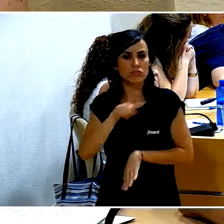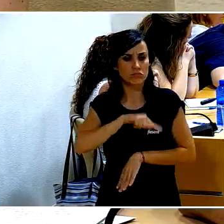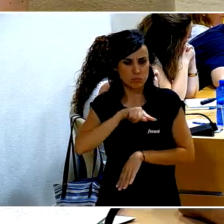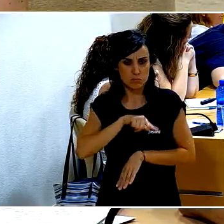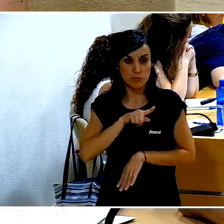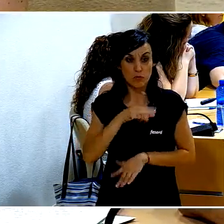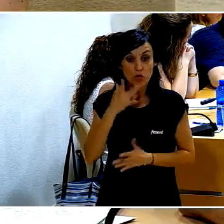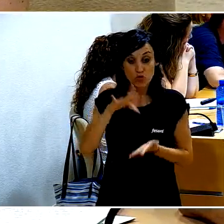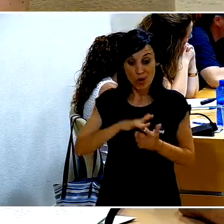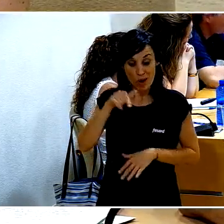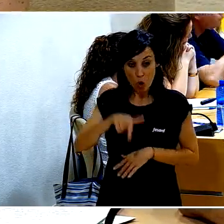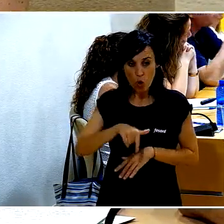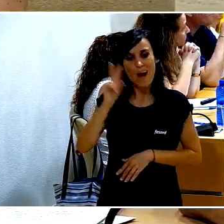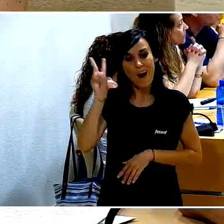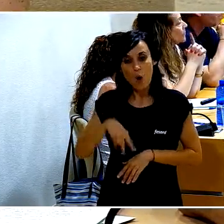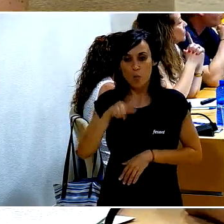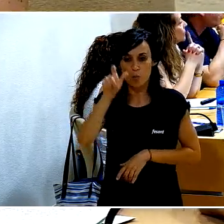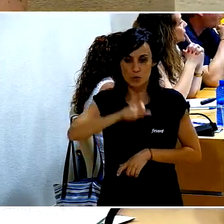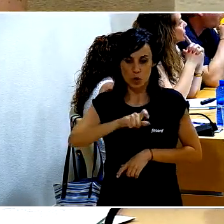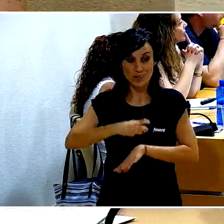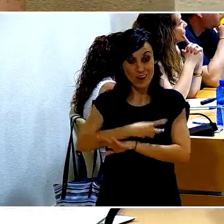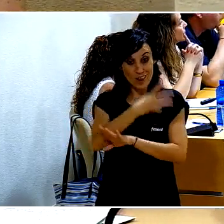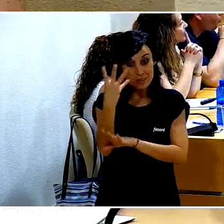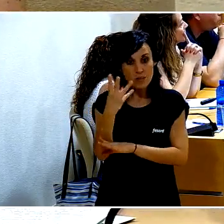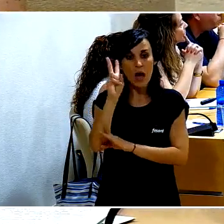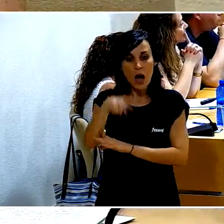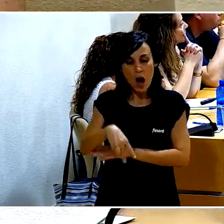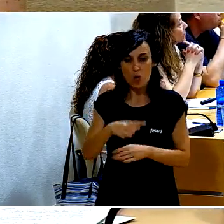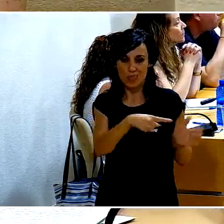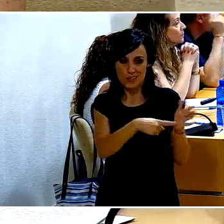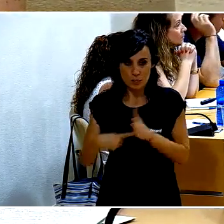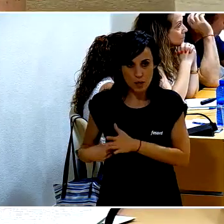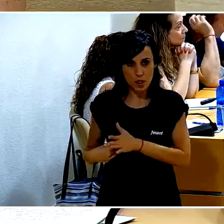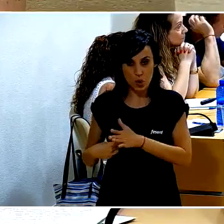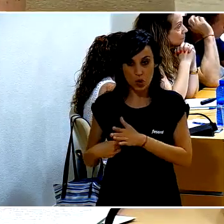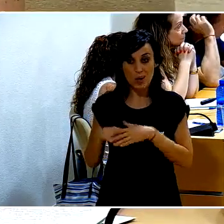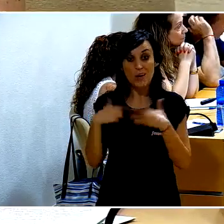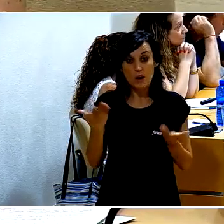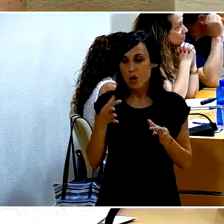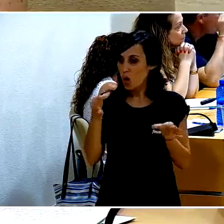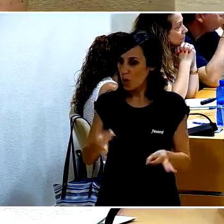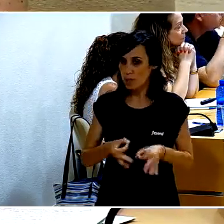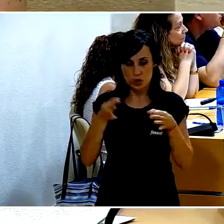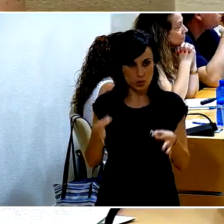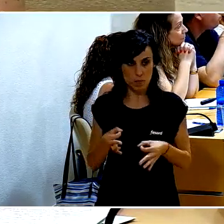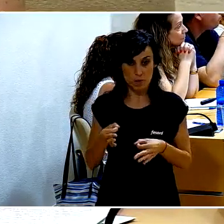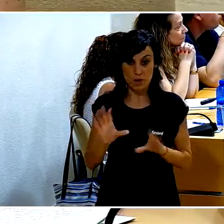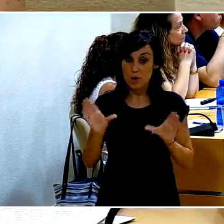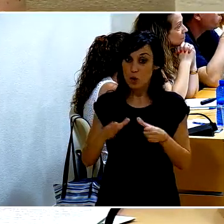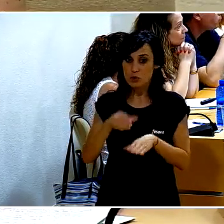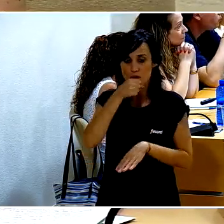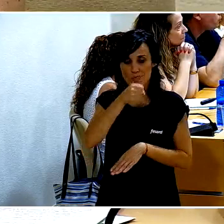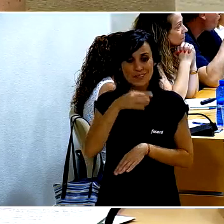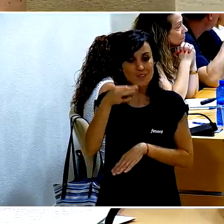d'avui, encara, les persones LGTBI pateixen discriminacions. Així que, com sempre, el Partit Socialista estarà